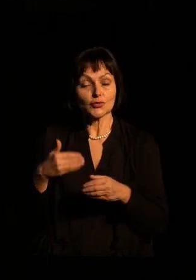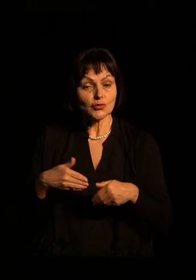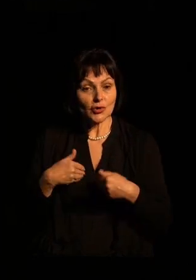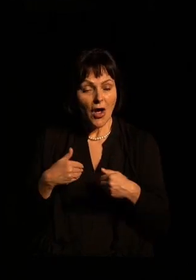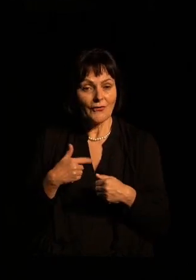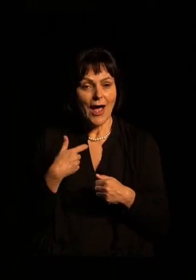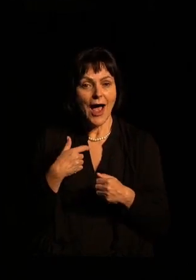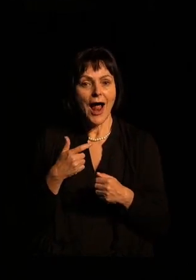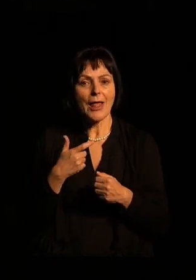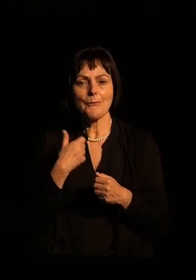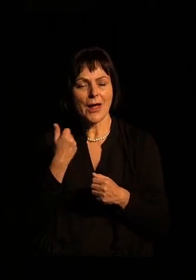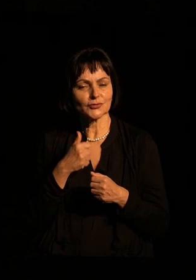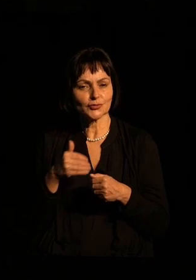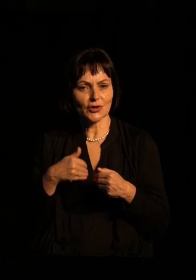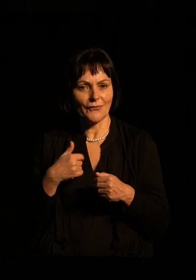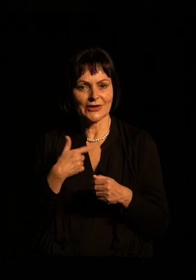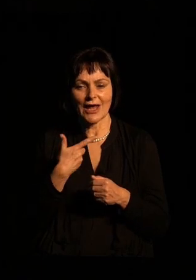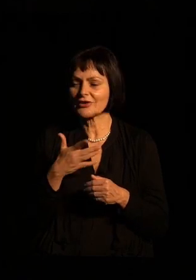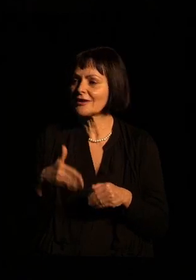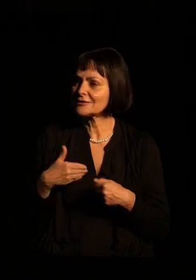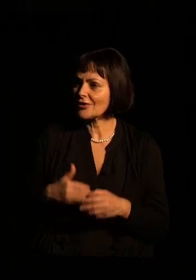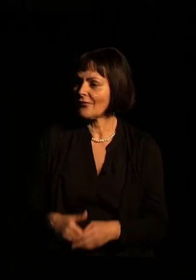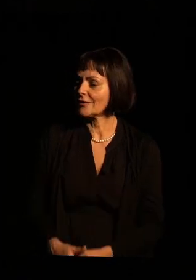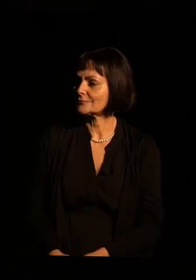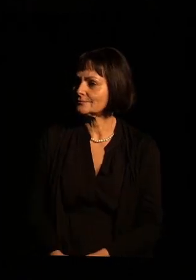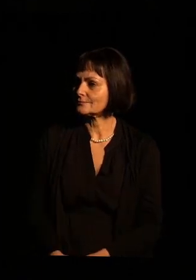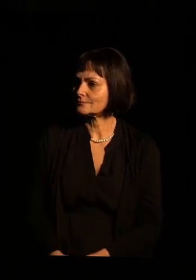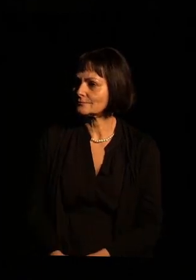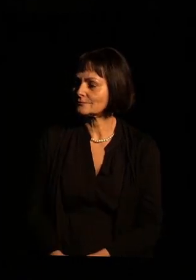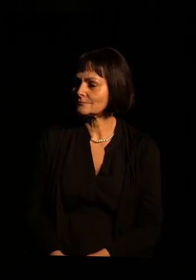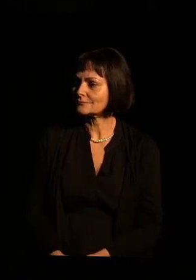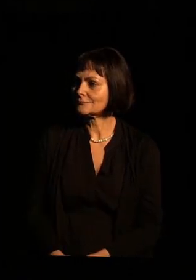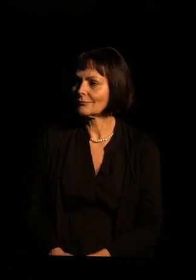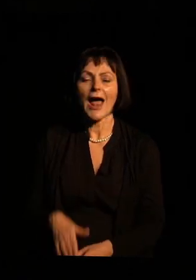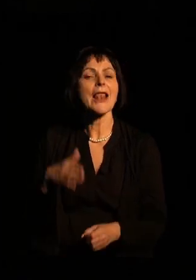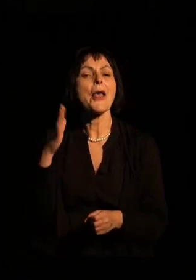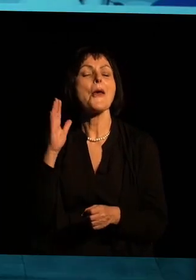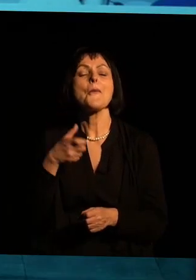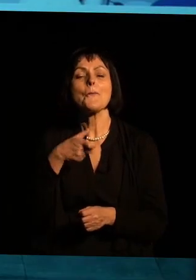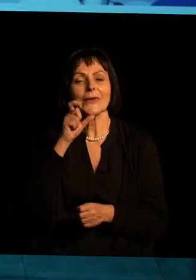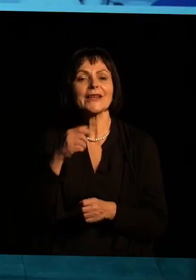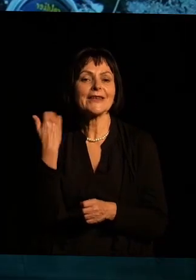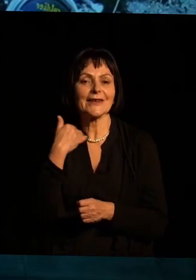ale zbyt ekstremalnie zdrowa, tak zdrowa, że aż niezdrowa. No to, ale pić pili, także normalnie.